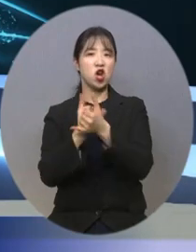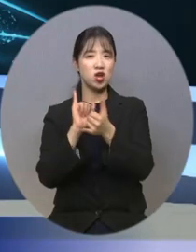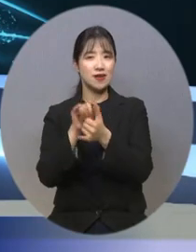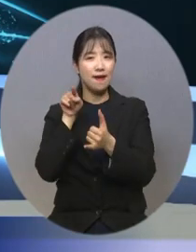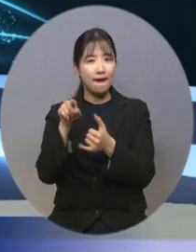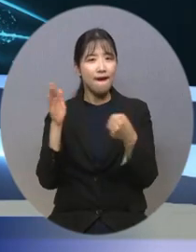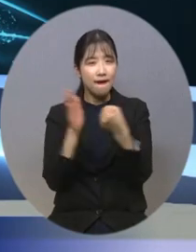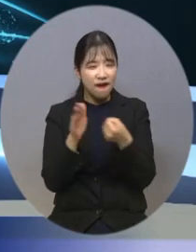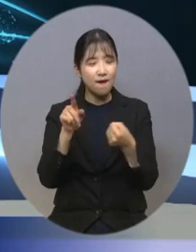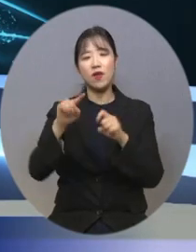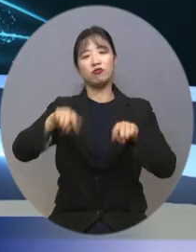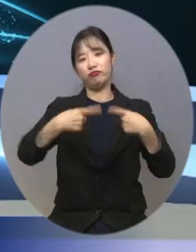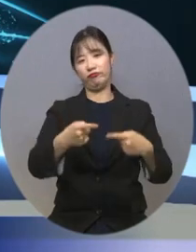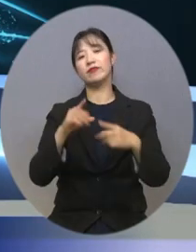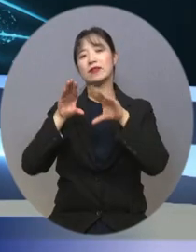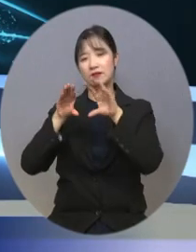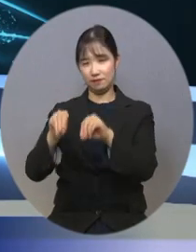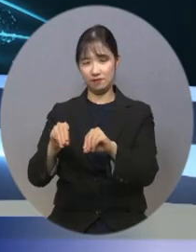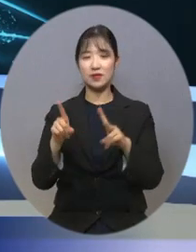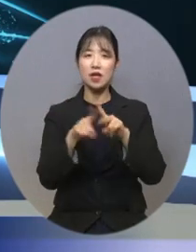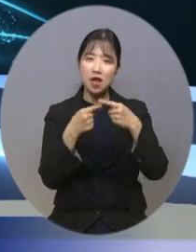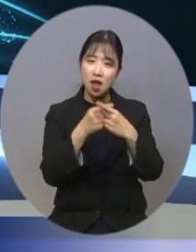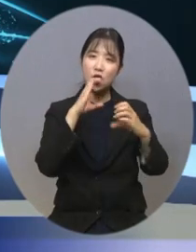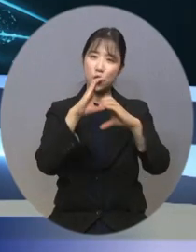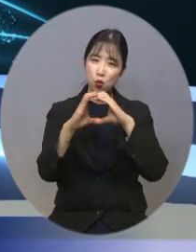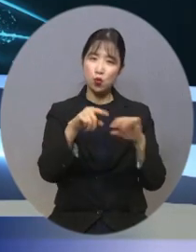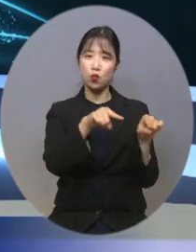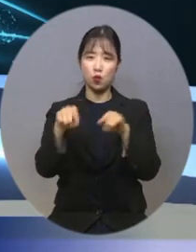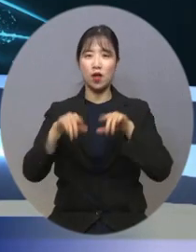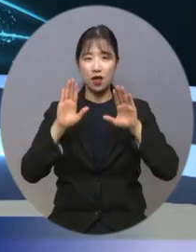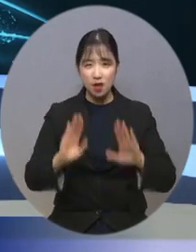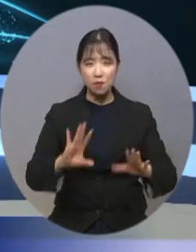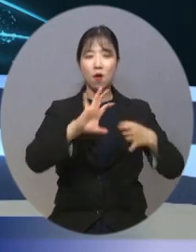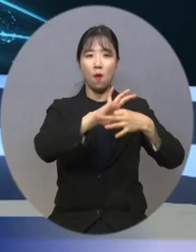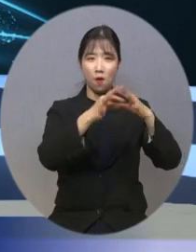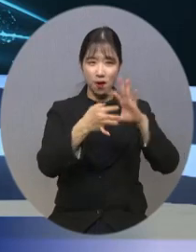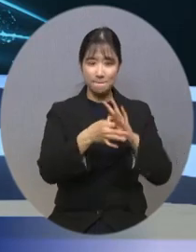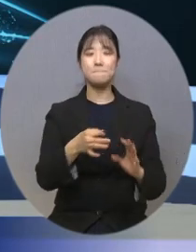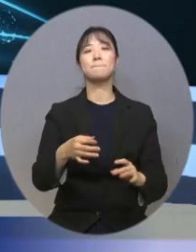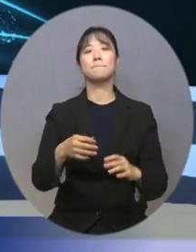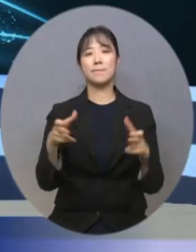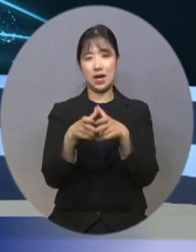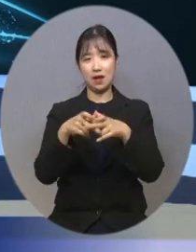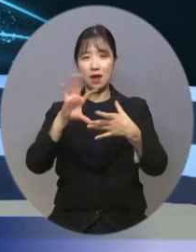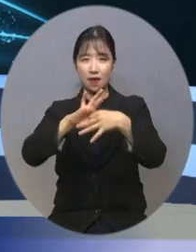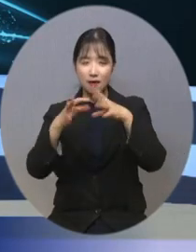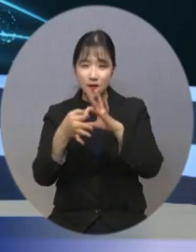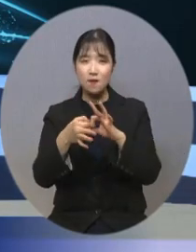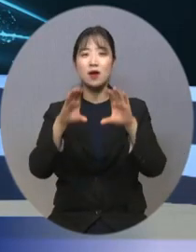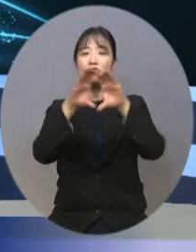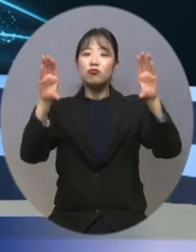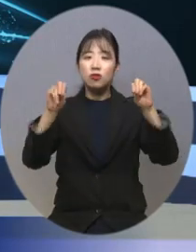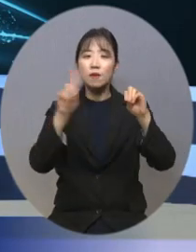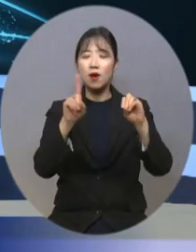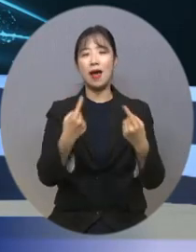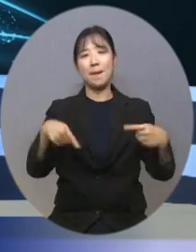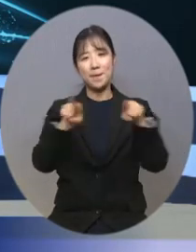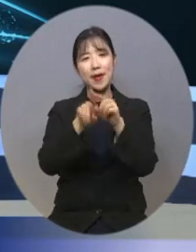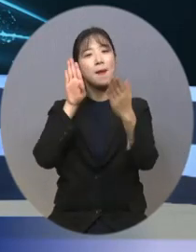금지됐습니다. 이해와 소통을 통해 이번 올림픽과 패럴림픽의 슬로건인 함께하는 미래의